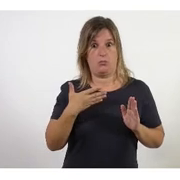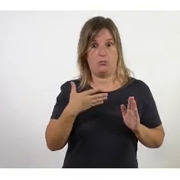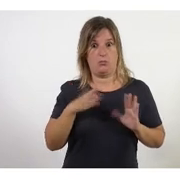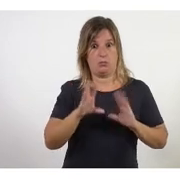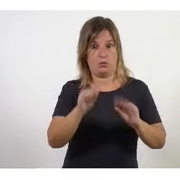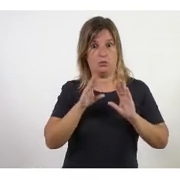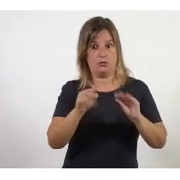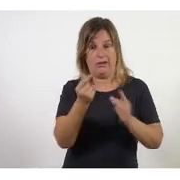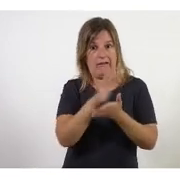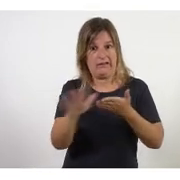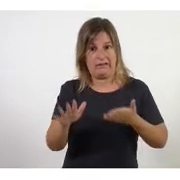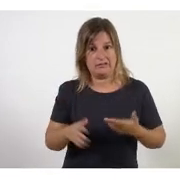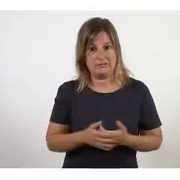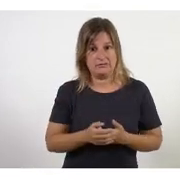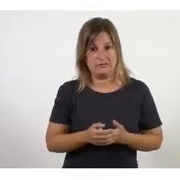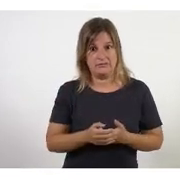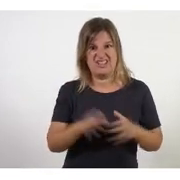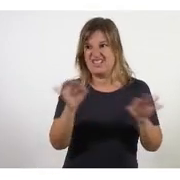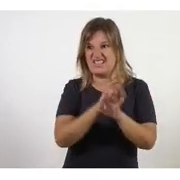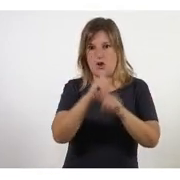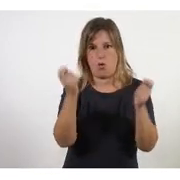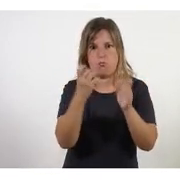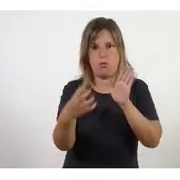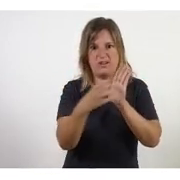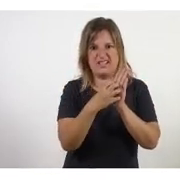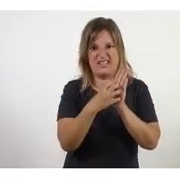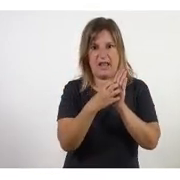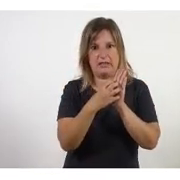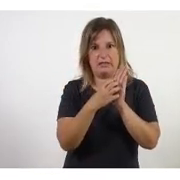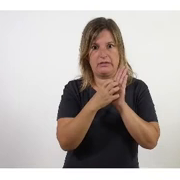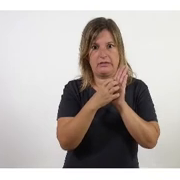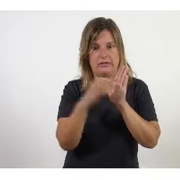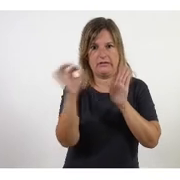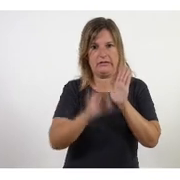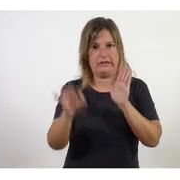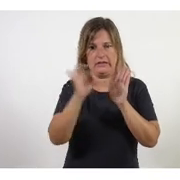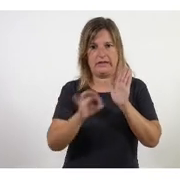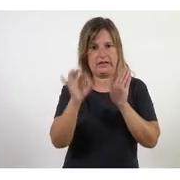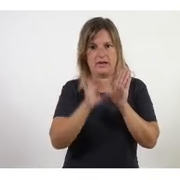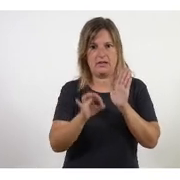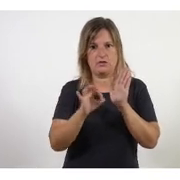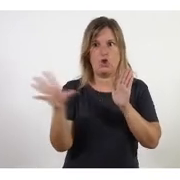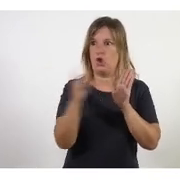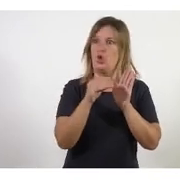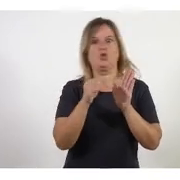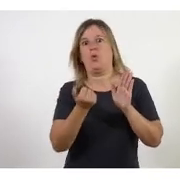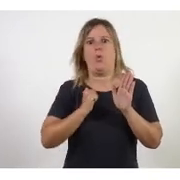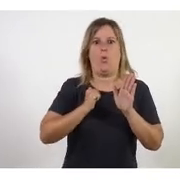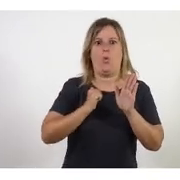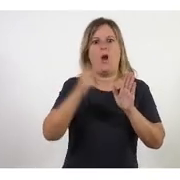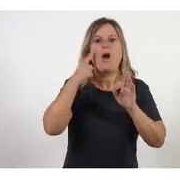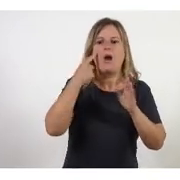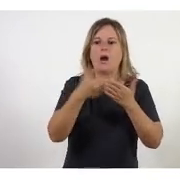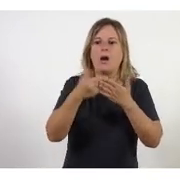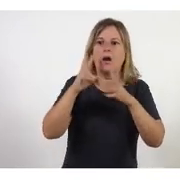gratis. I no té publicitat i no té marca d'aigua. I, bueno, tots com bojos la vam començar a trastejar